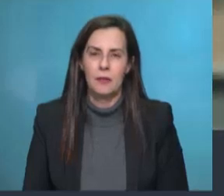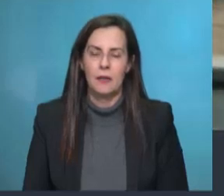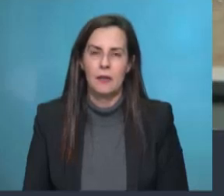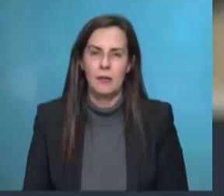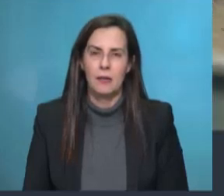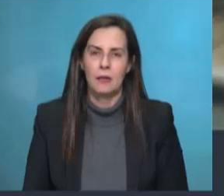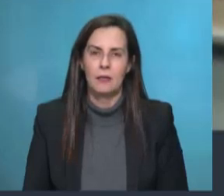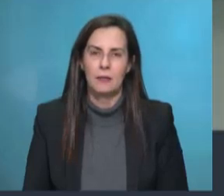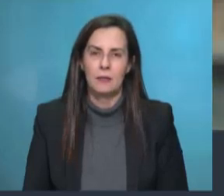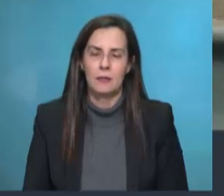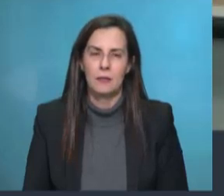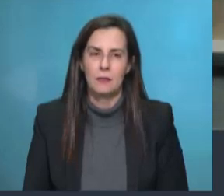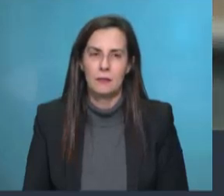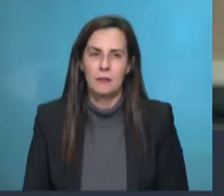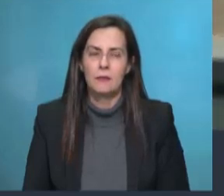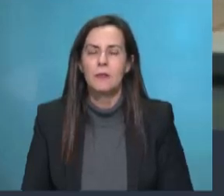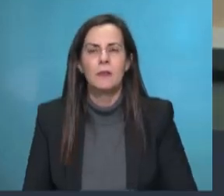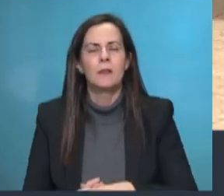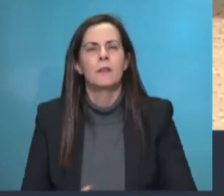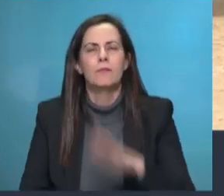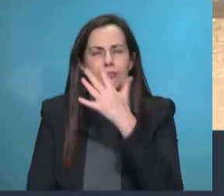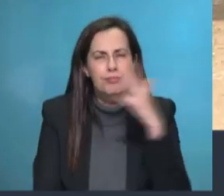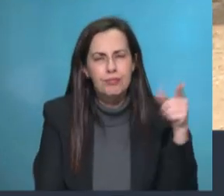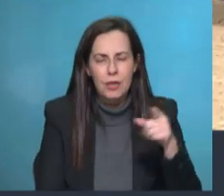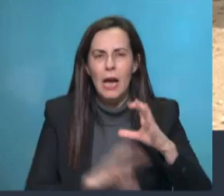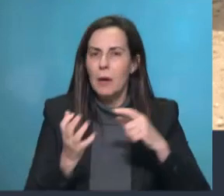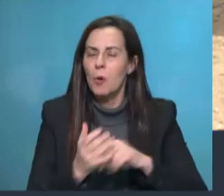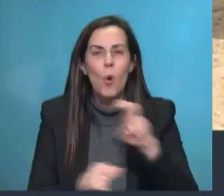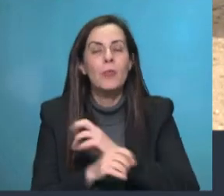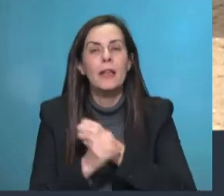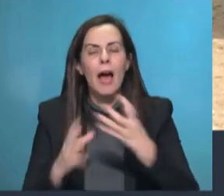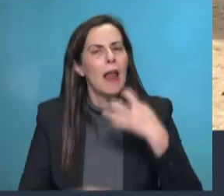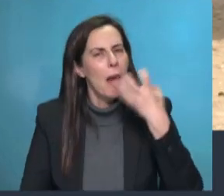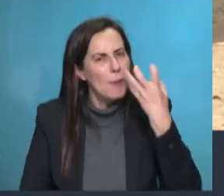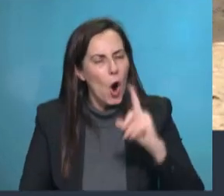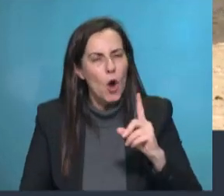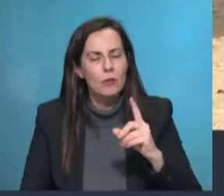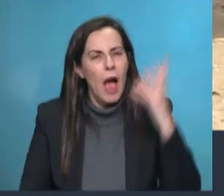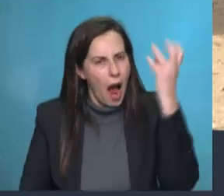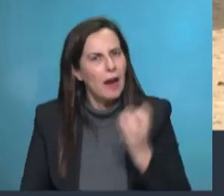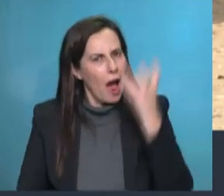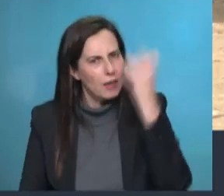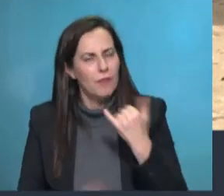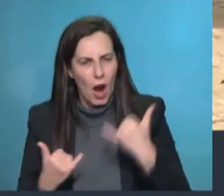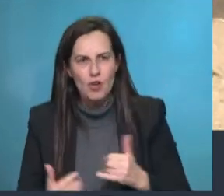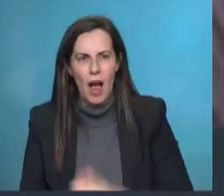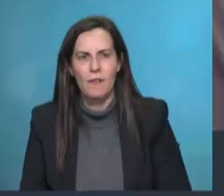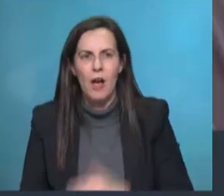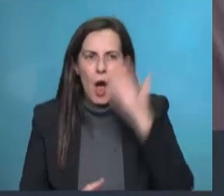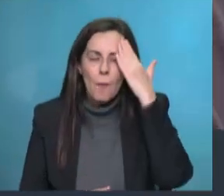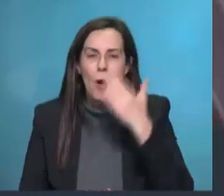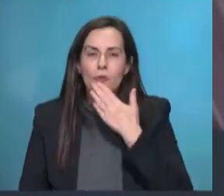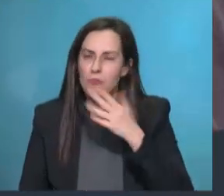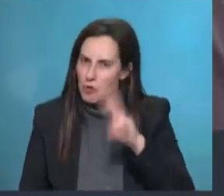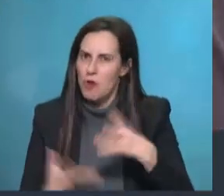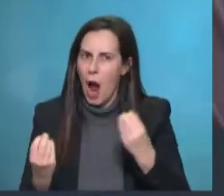להמשיך במתאים של קיבוץ גבולות עונה נהדרת לפרי האדר והכיף בעיצומו ברוך השם ה שנקרה יצאה לא